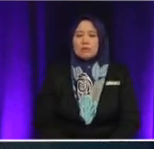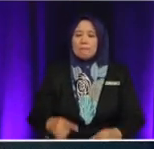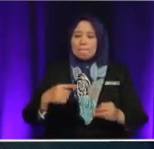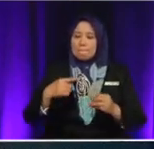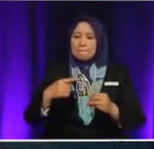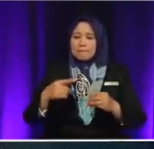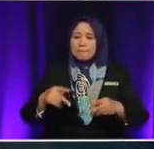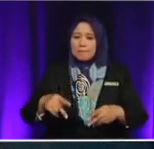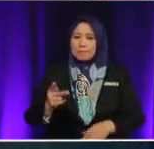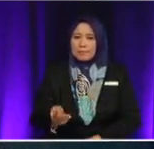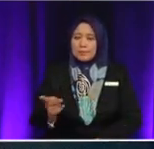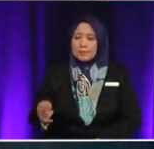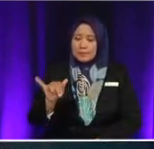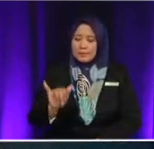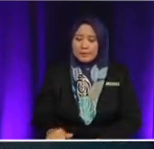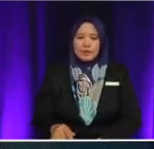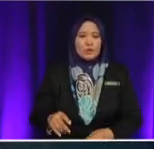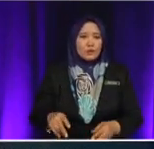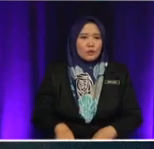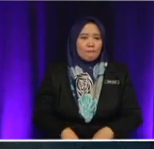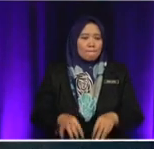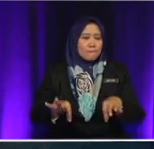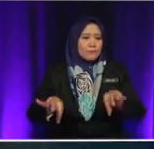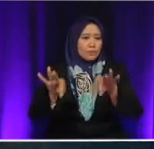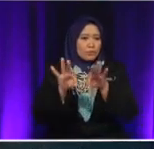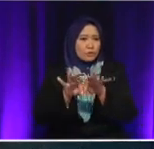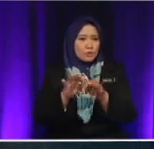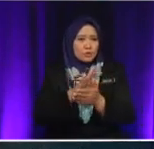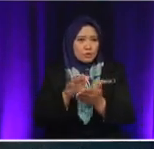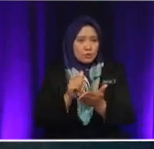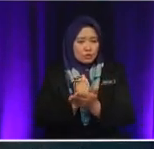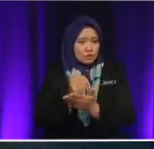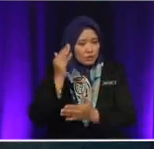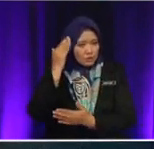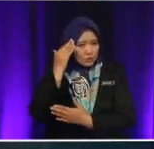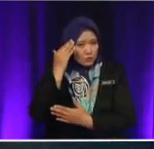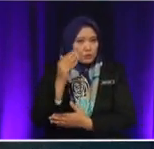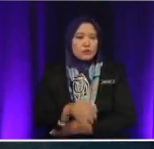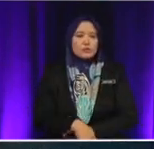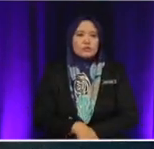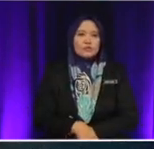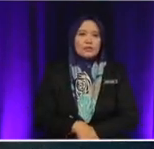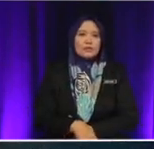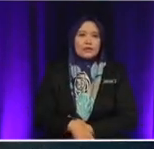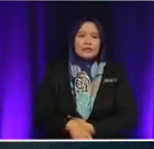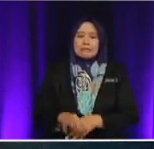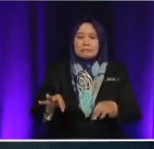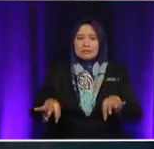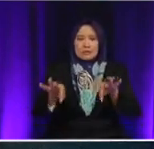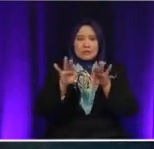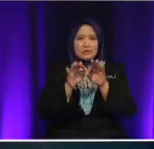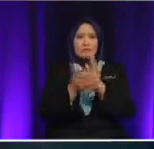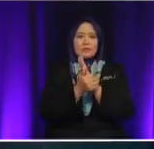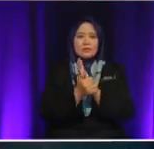atau kemahiran penting untuk usahawan milikilah. Yeah. Yang paling pentingnya itulah kemahiran berfikir. Berfikir. Yeah. Okey. Silakan